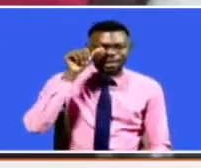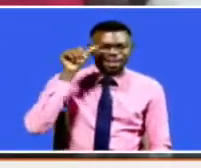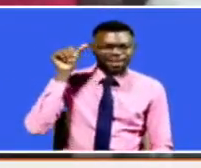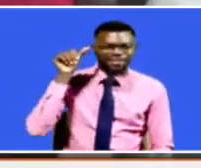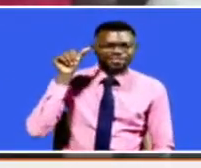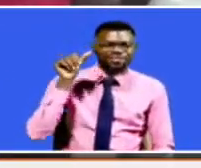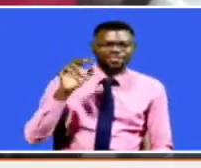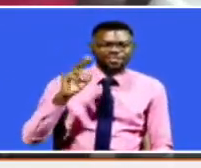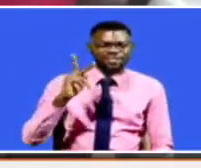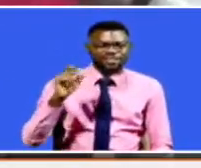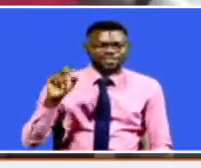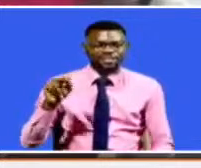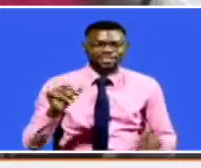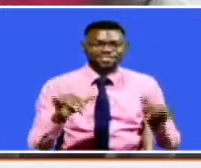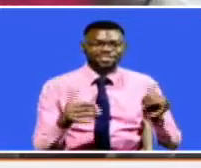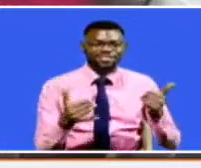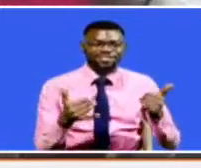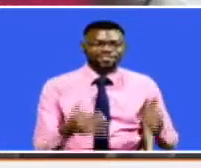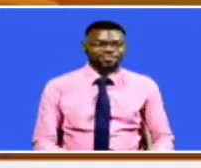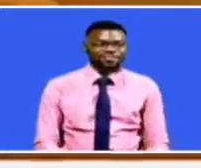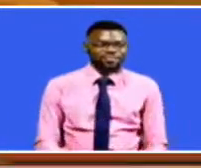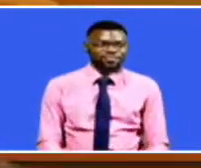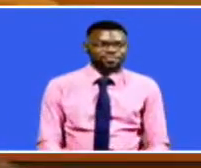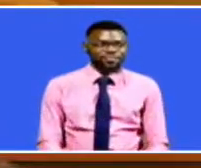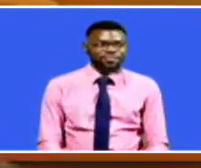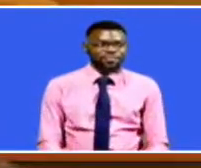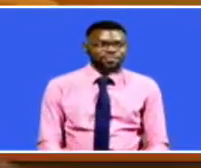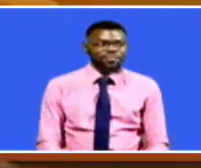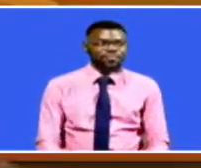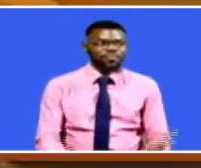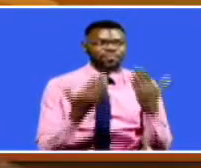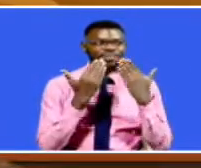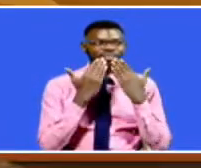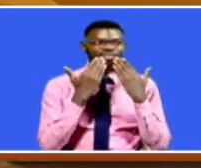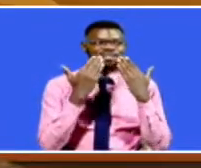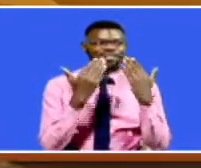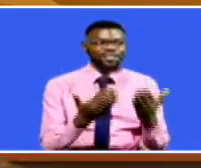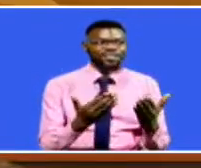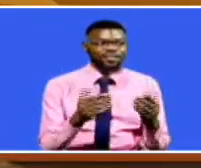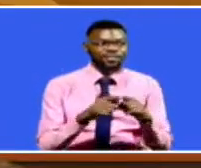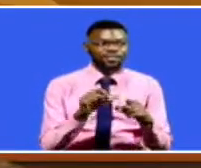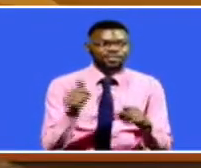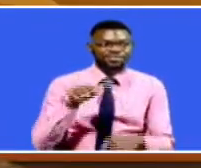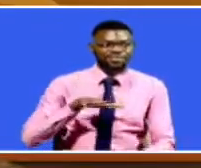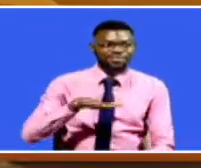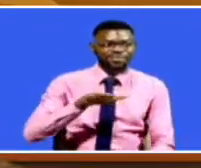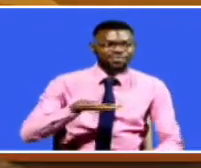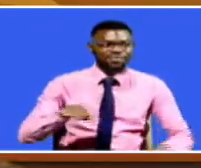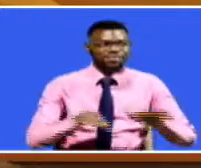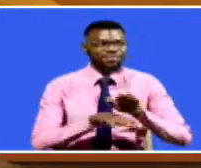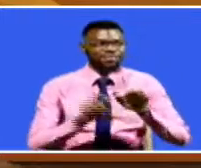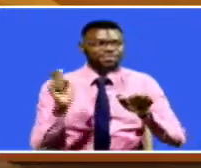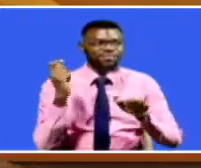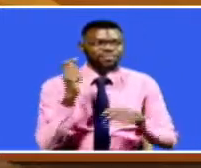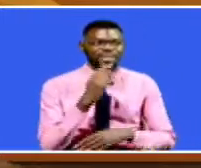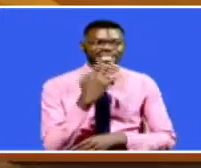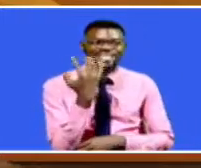Ochanda, KTNS. Shukran Ochanda. Kwingineko, naibu rais Rigathi